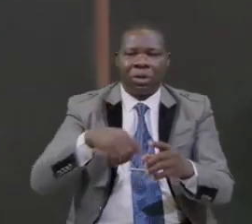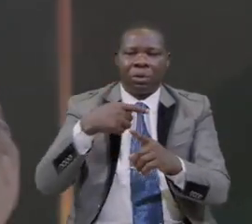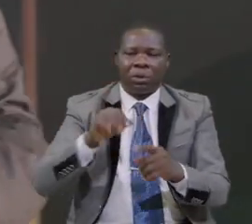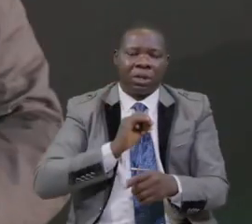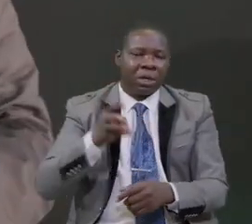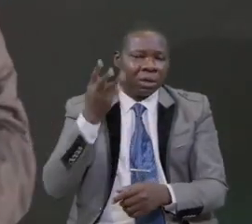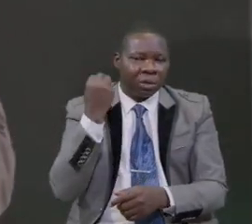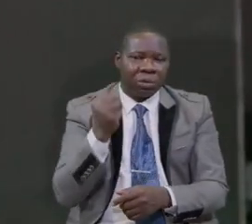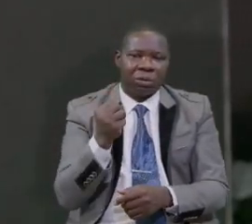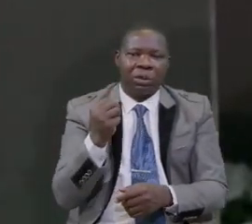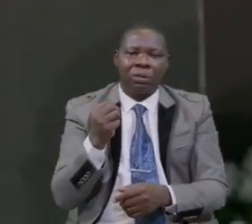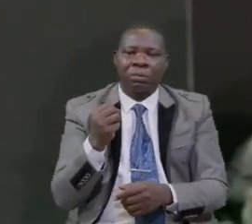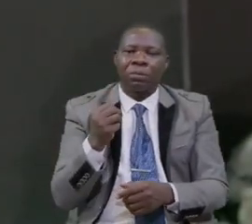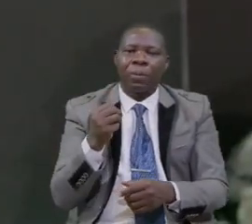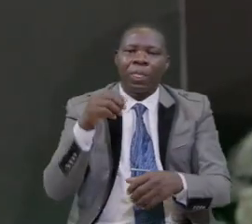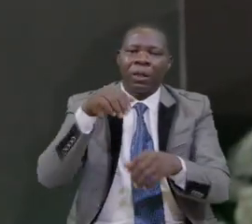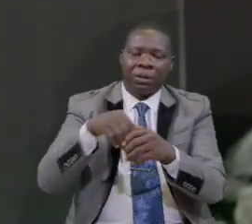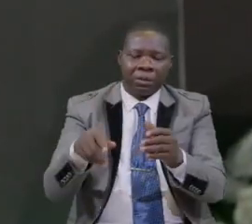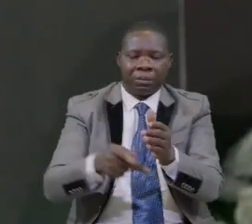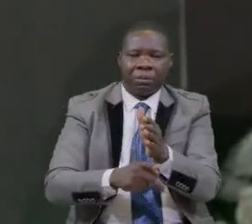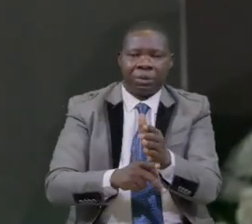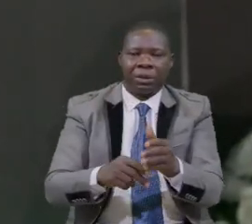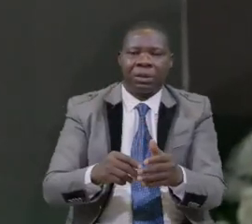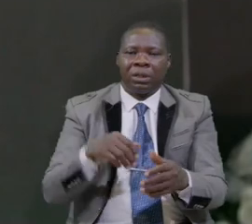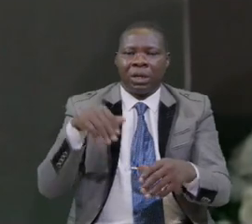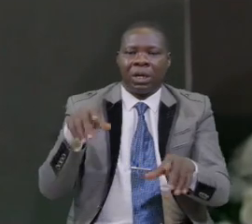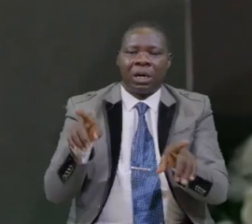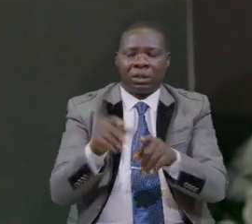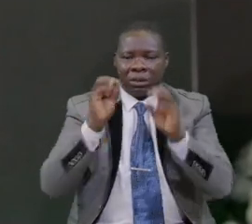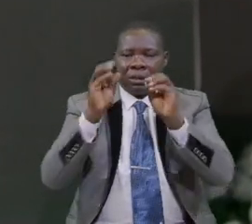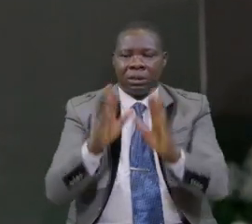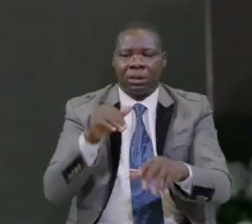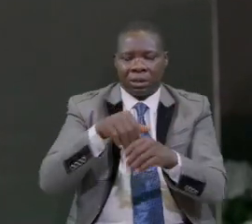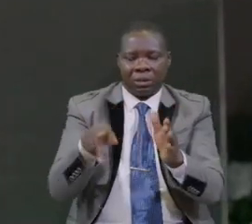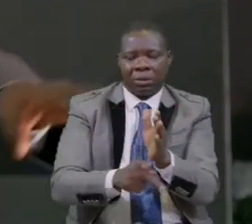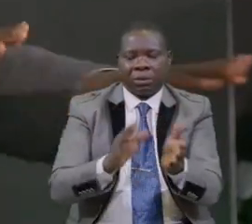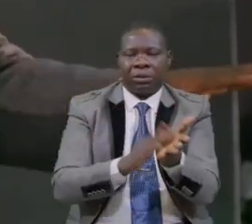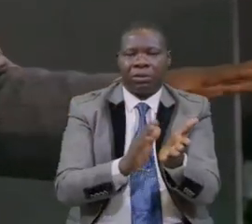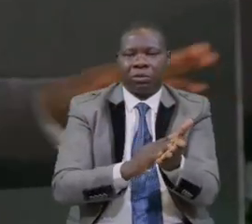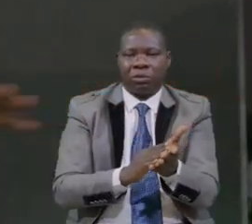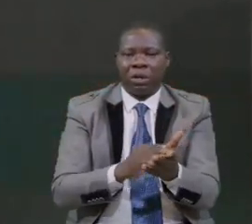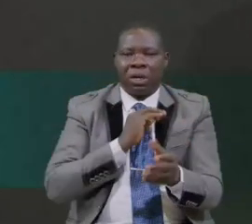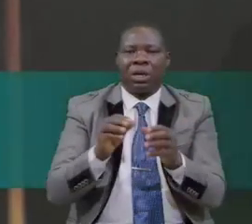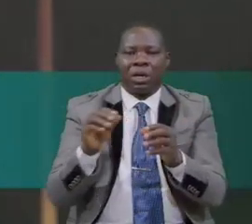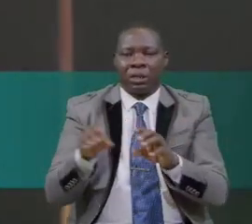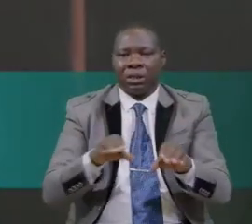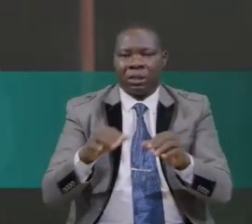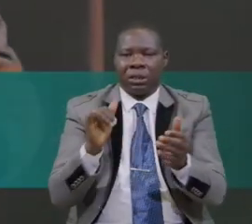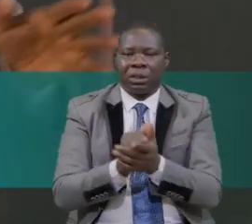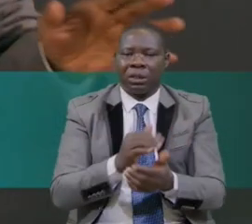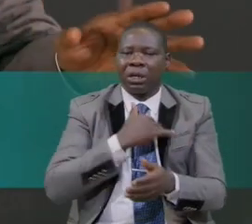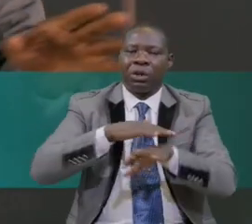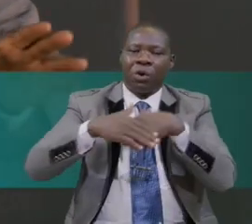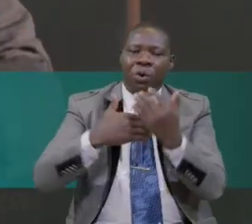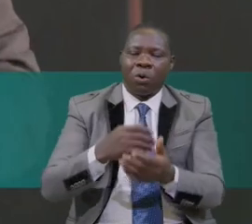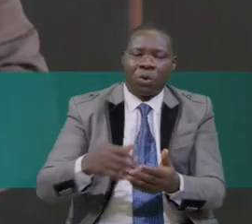Quand j'étais au primaire en tant que maître, Vous savez, je l'ai fait. Et